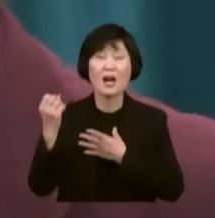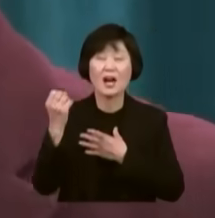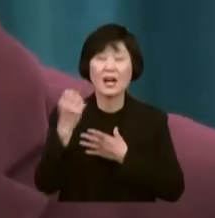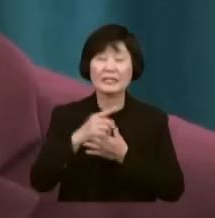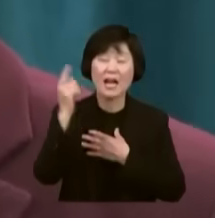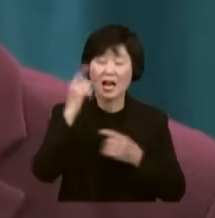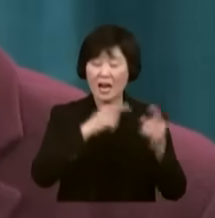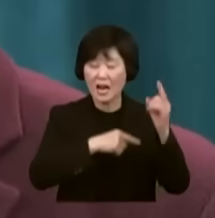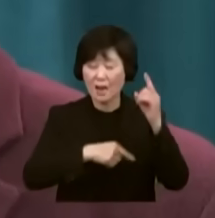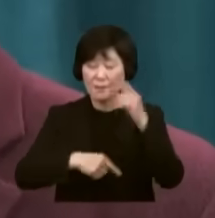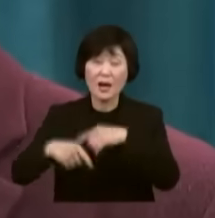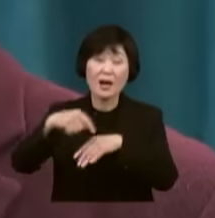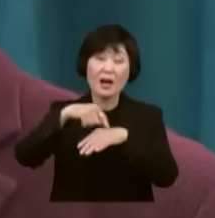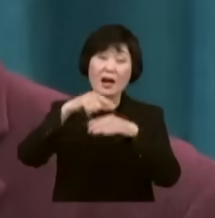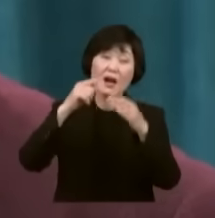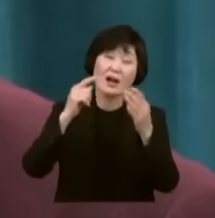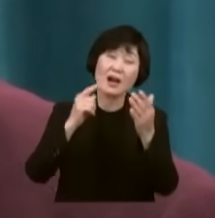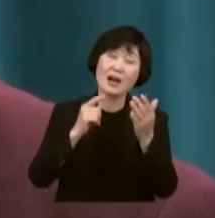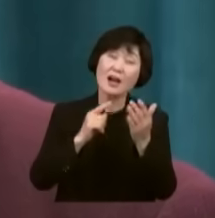한 마음